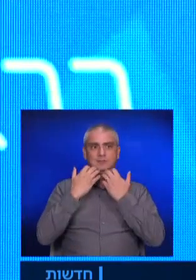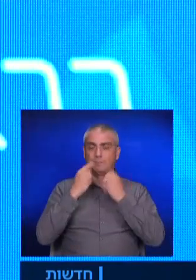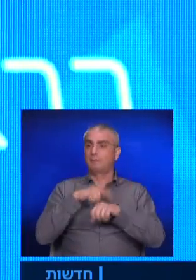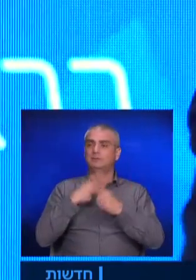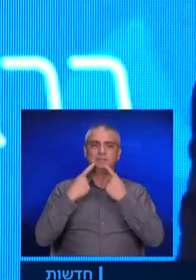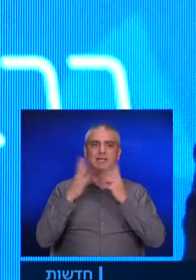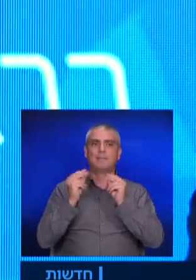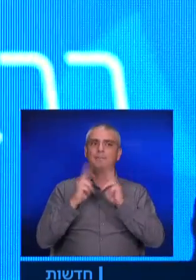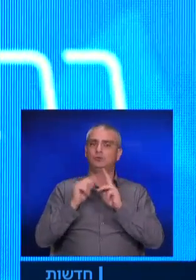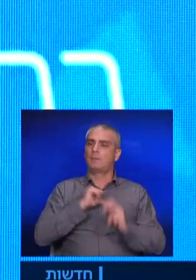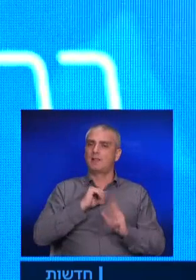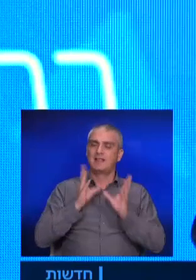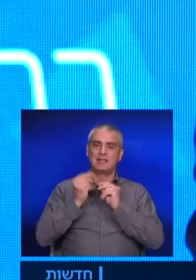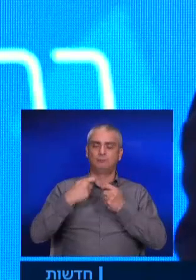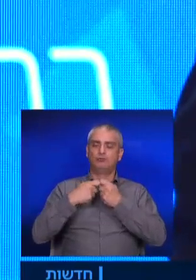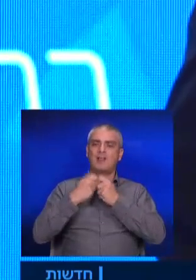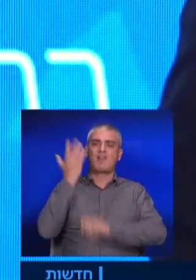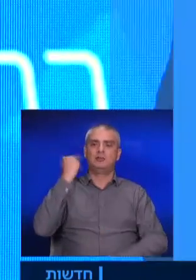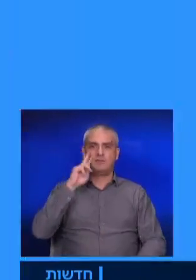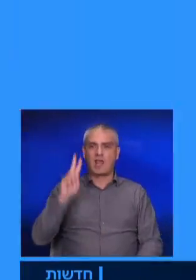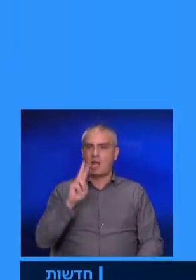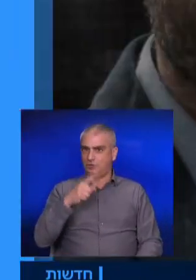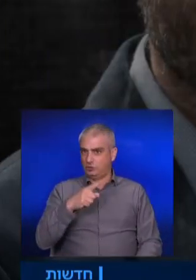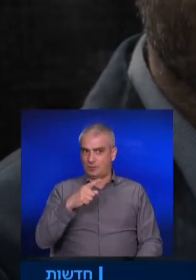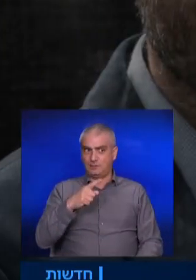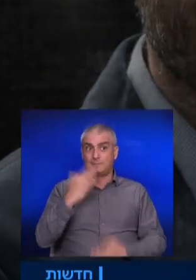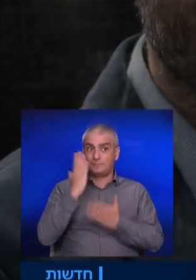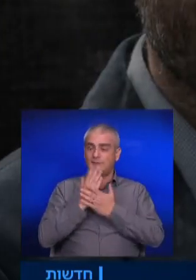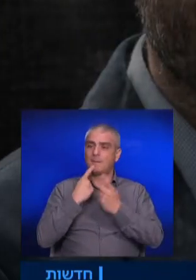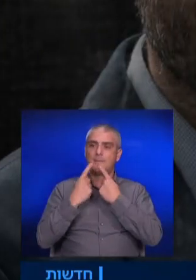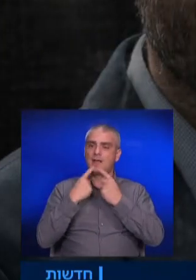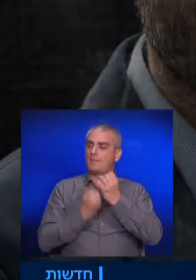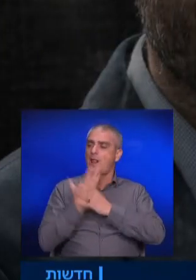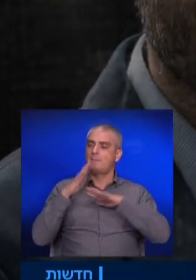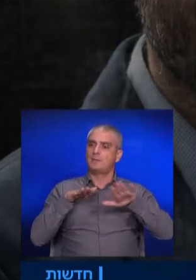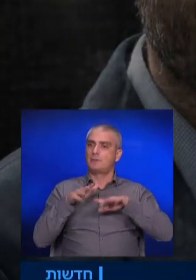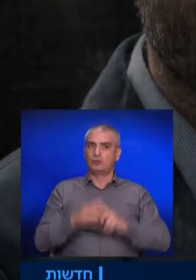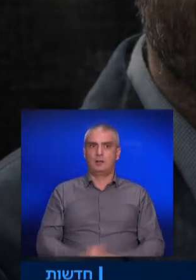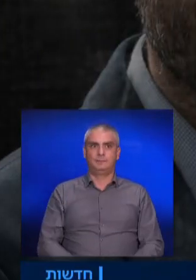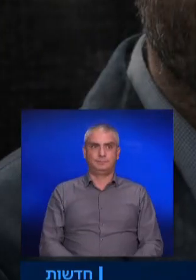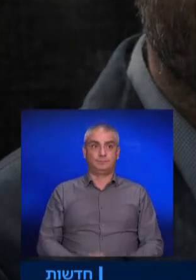מעניינת שלו עם השותפה לשעבר איילת שקד, בעיצומם של המגעים להקמת הממשלה. יום אחרי שאני עשיתי פה את הפתק דמיון שאני